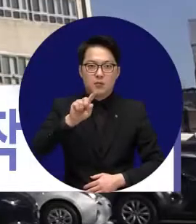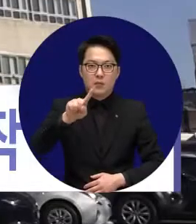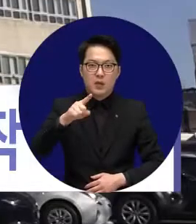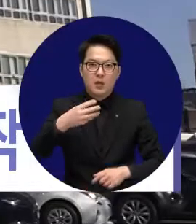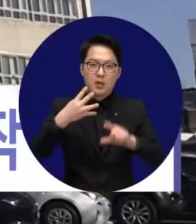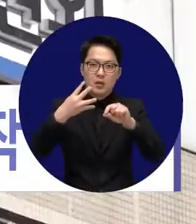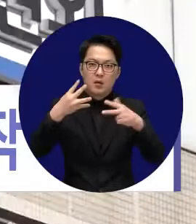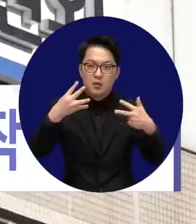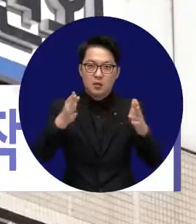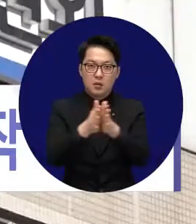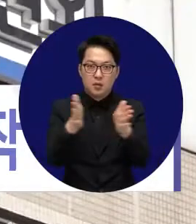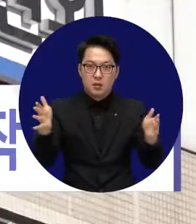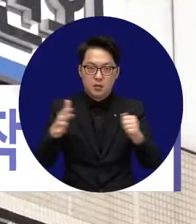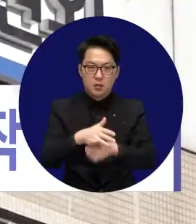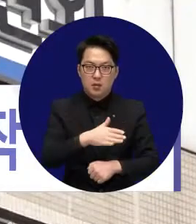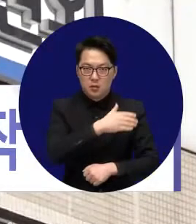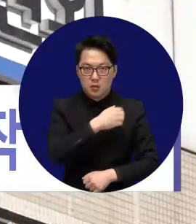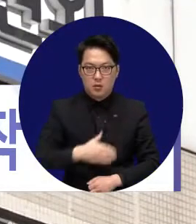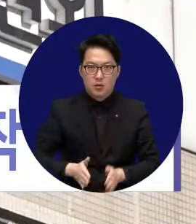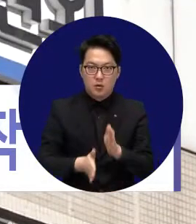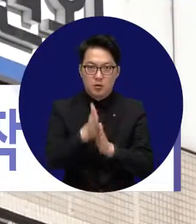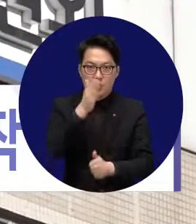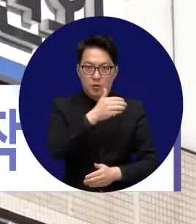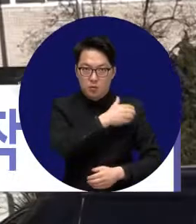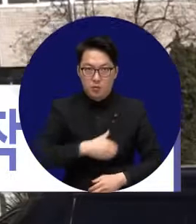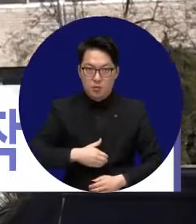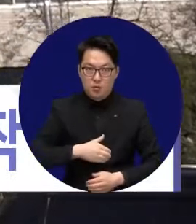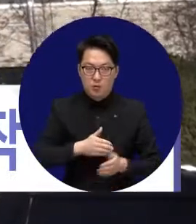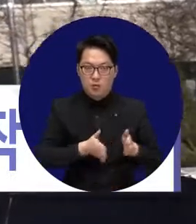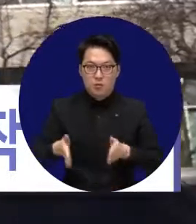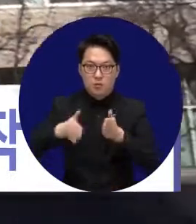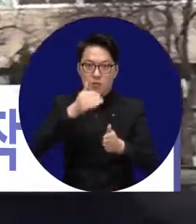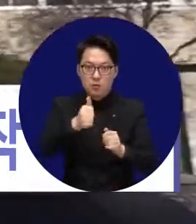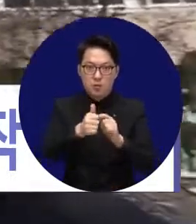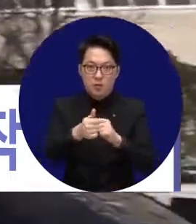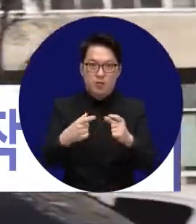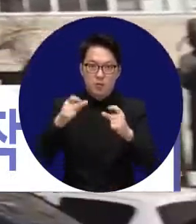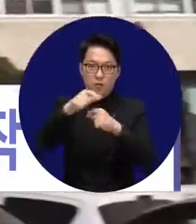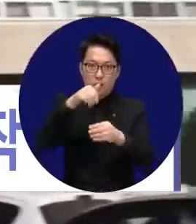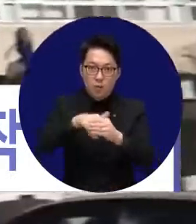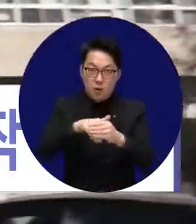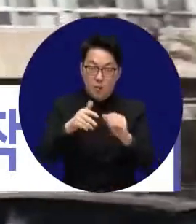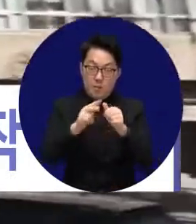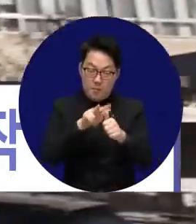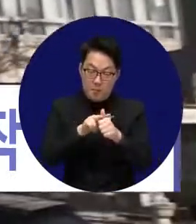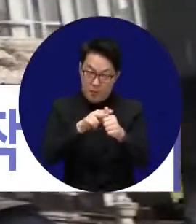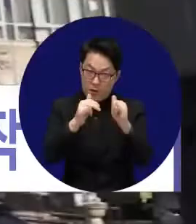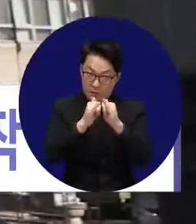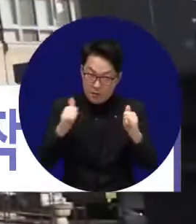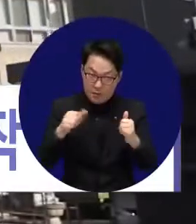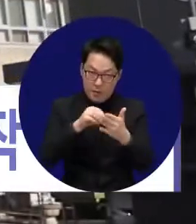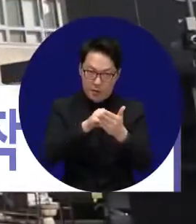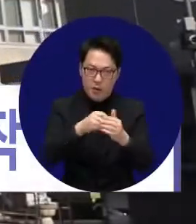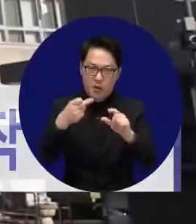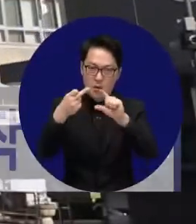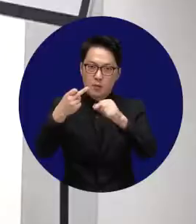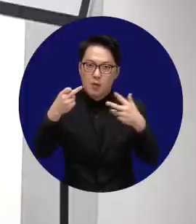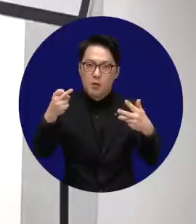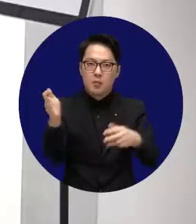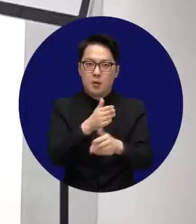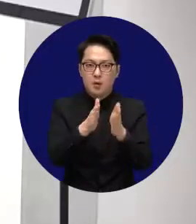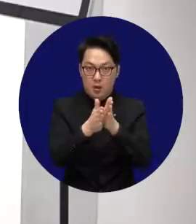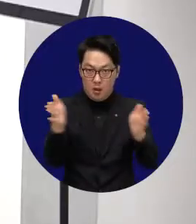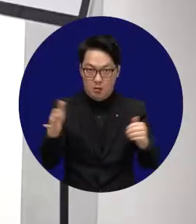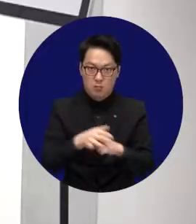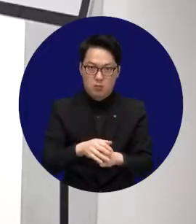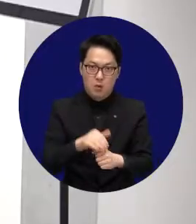2021년 4월 7일 실시하는 시도지사 보궐선거의 예비 후보자 등록이 12월 8일부터 시작됐습니다.